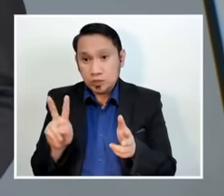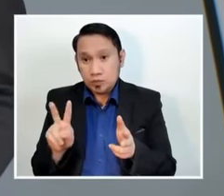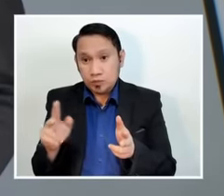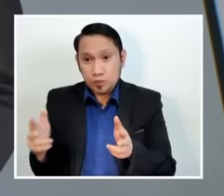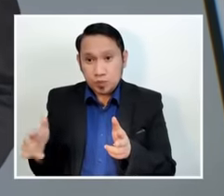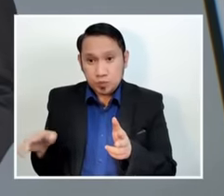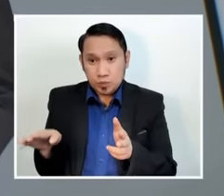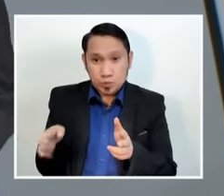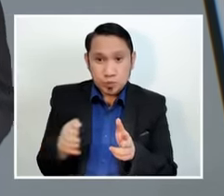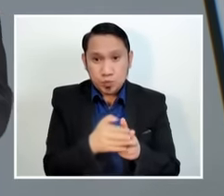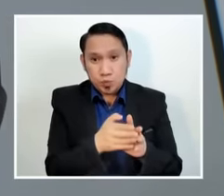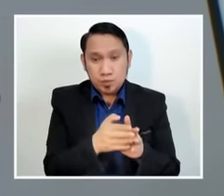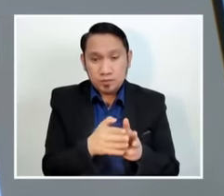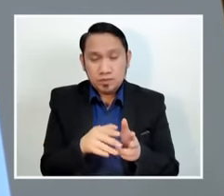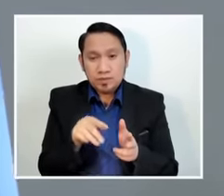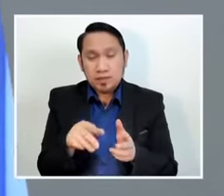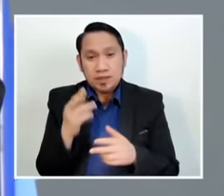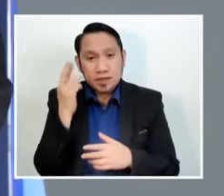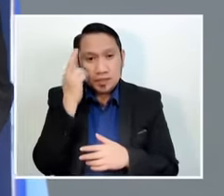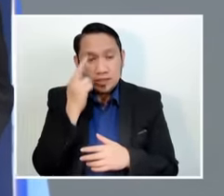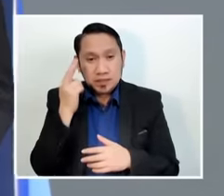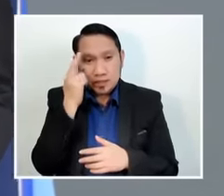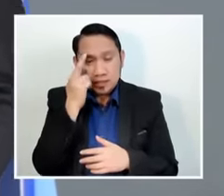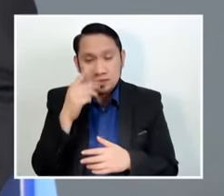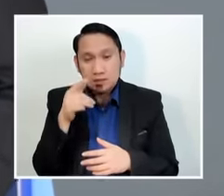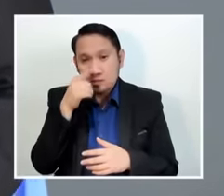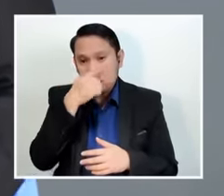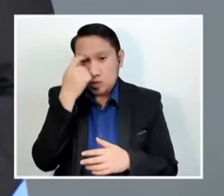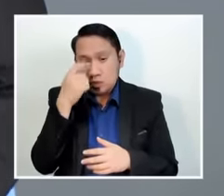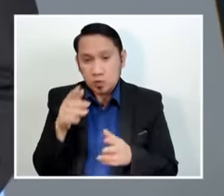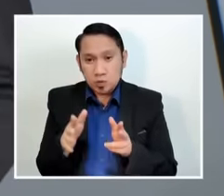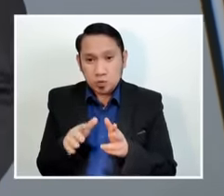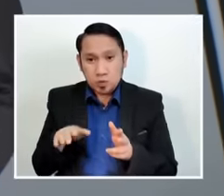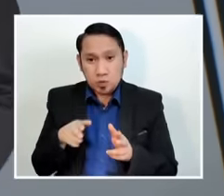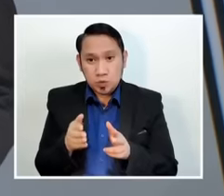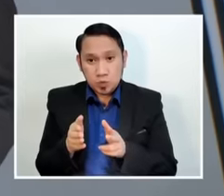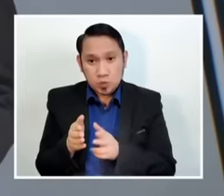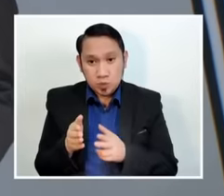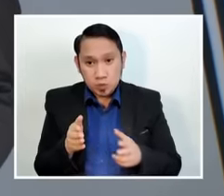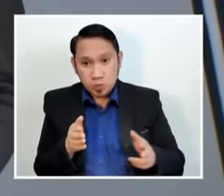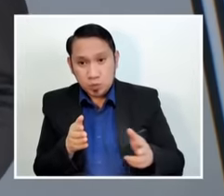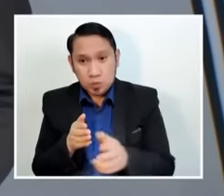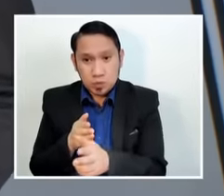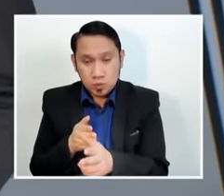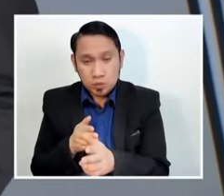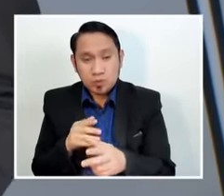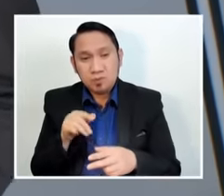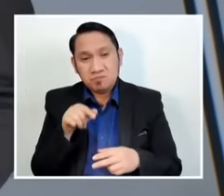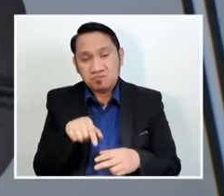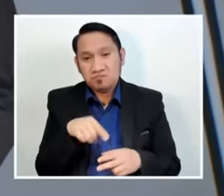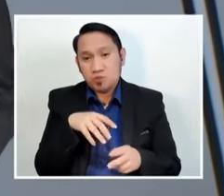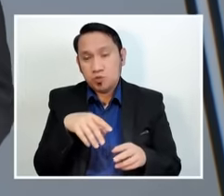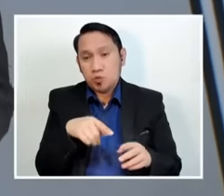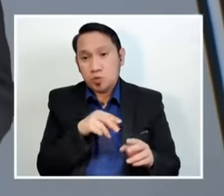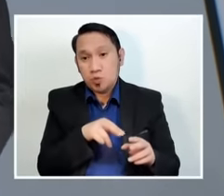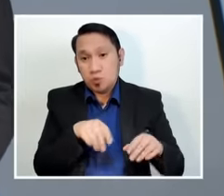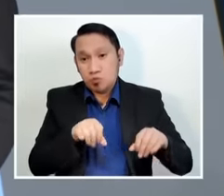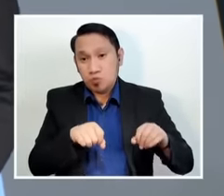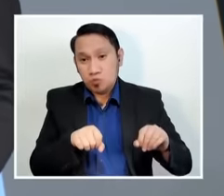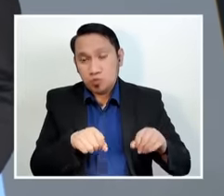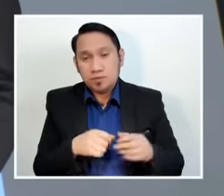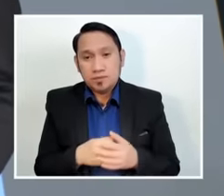umaga. Ang sinasabing dahilan, nasingitan daw kasi ang SUV ng naturang motorsiklo.